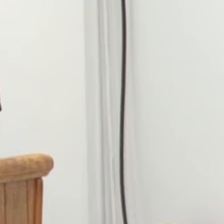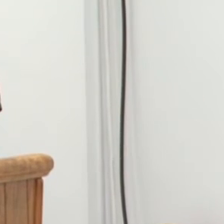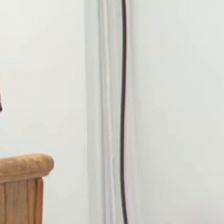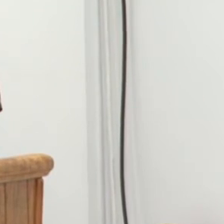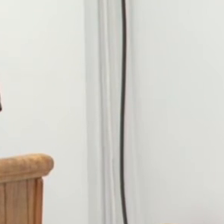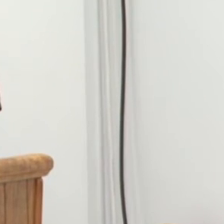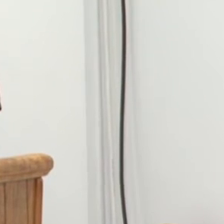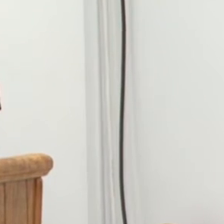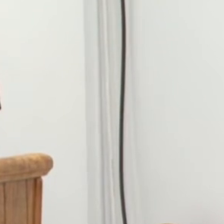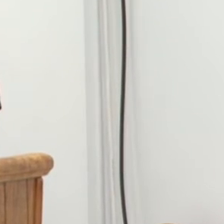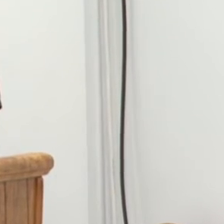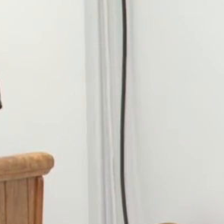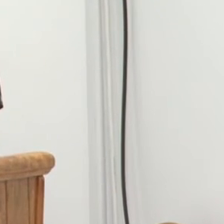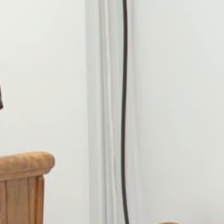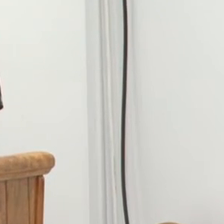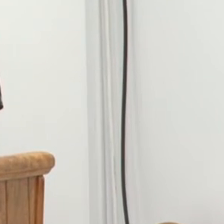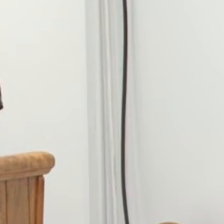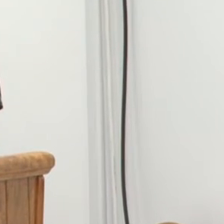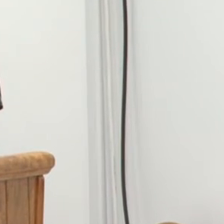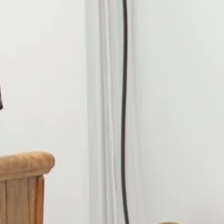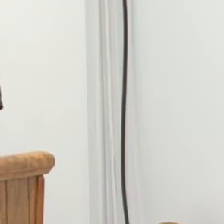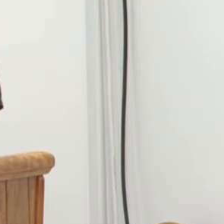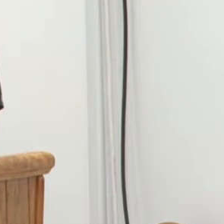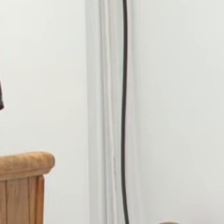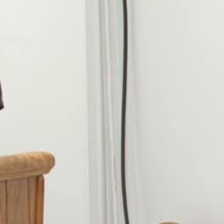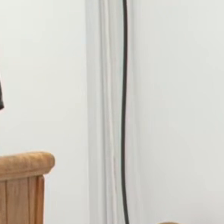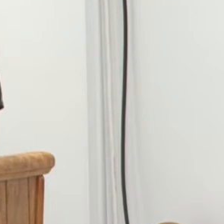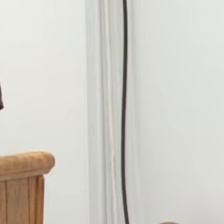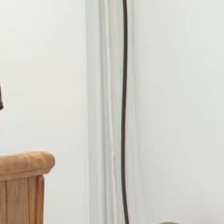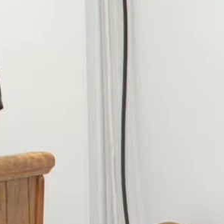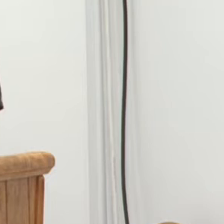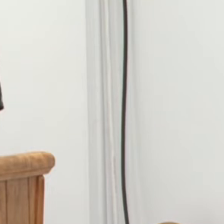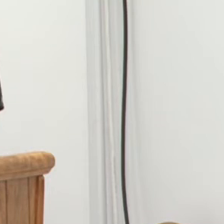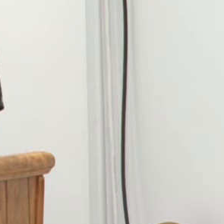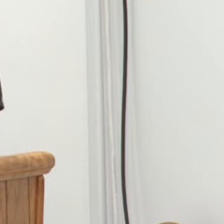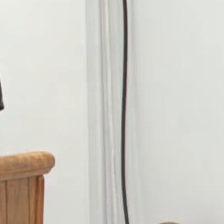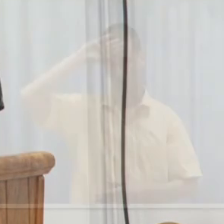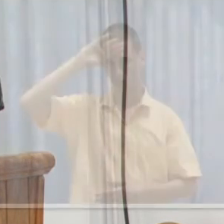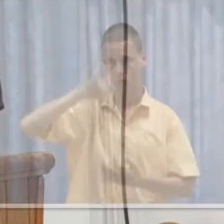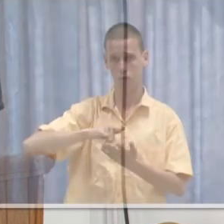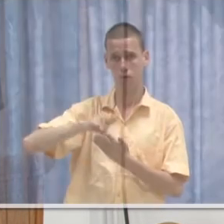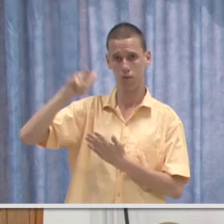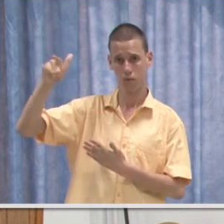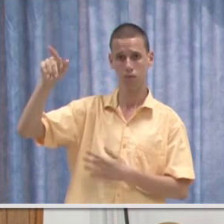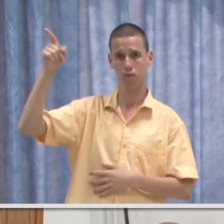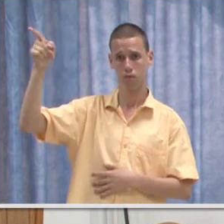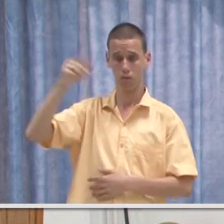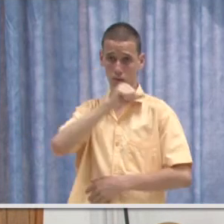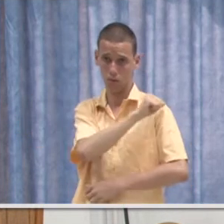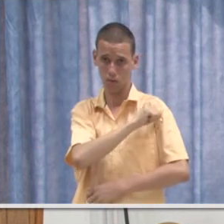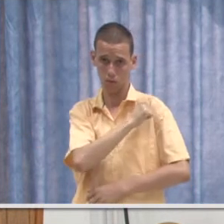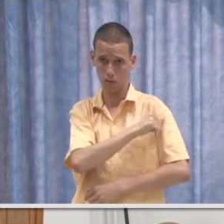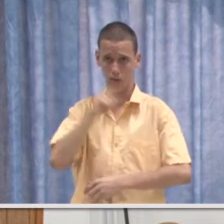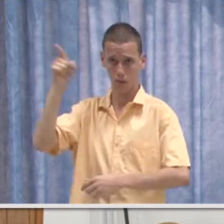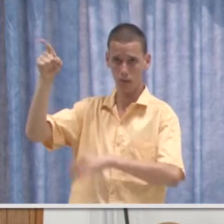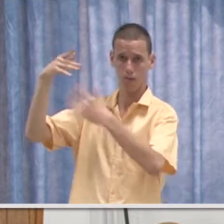qui nous envoient dans l'Inde avec Sri Lanka pour nous capables de bring them back.